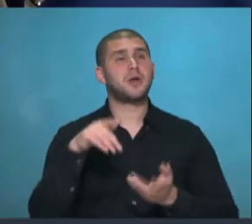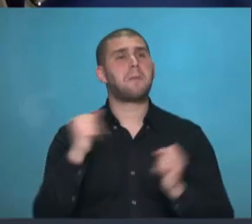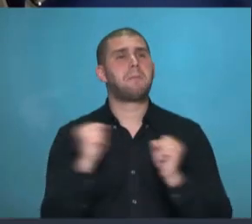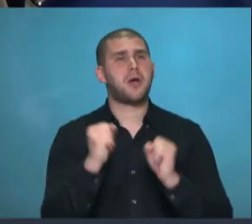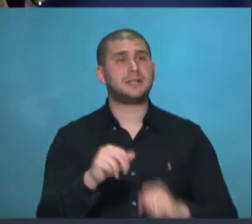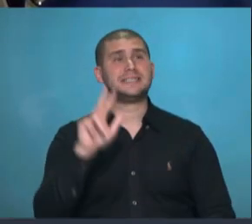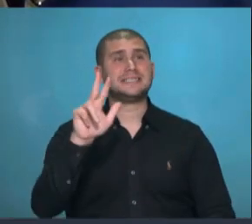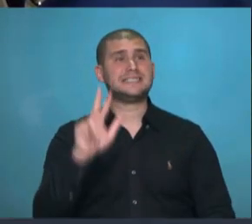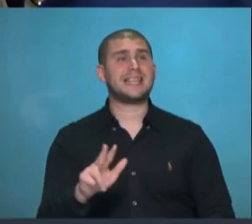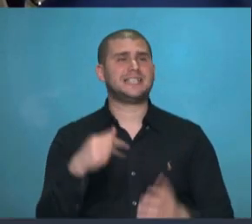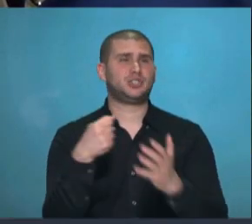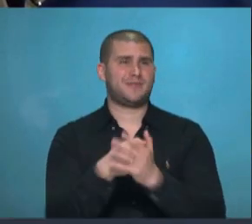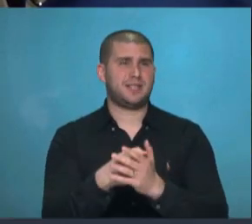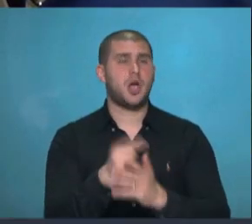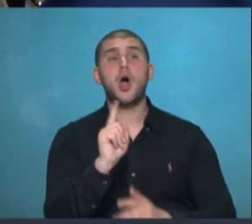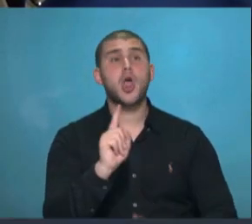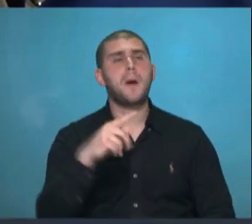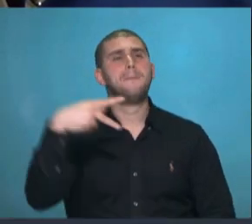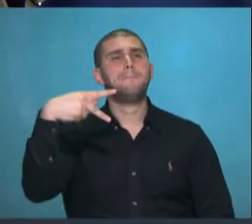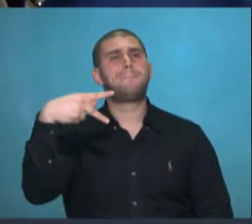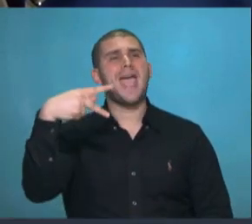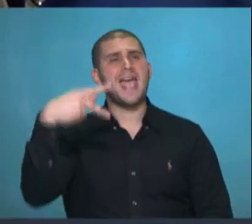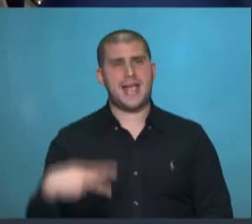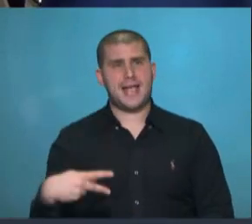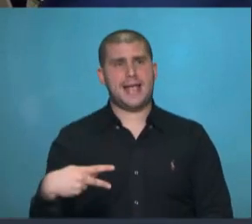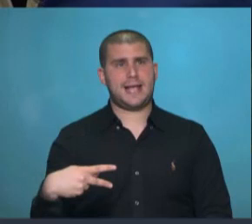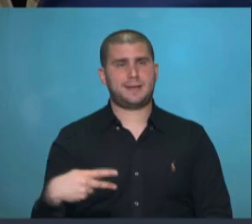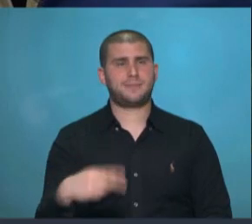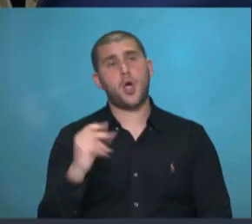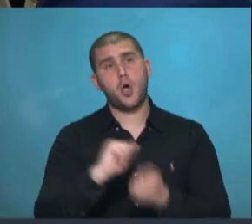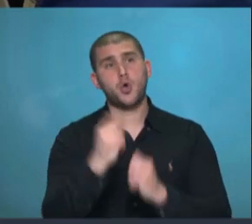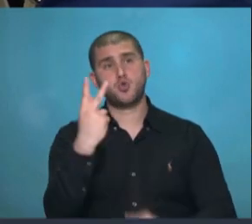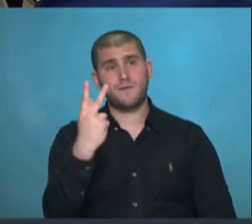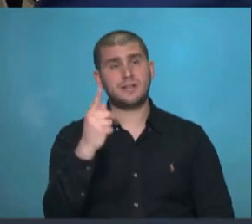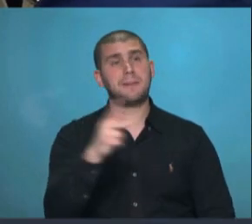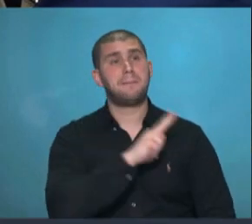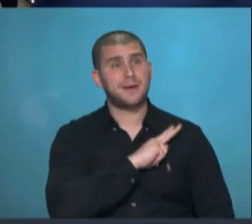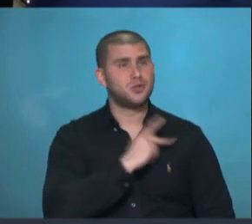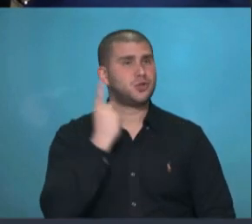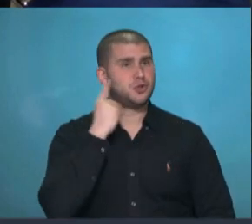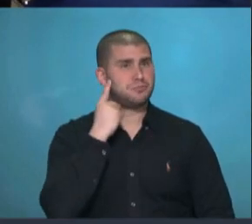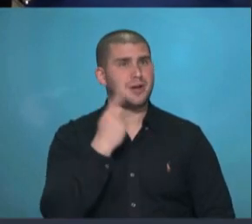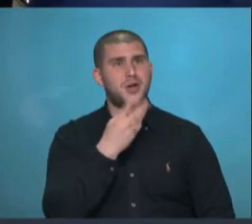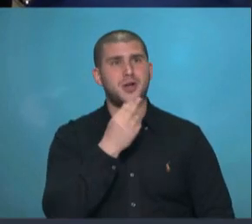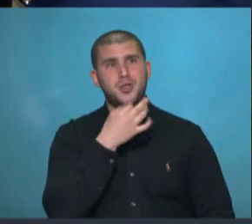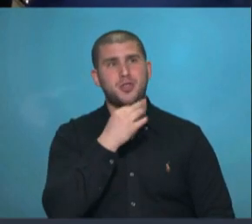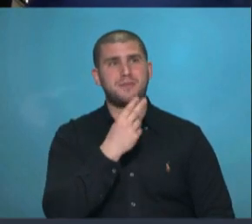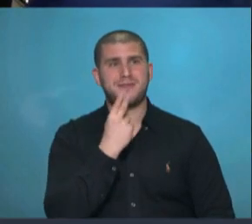צדיק סופית קוף? לא, זה פי סופית קוף. זה באנגלית נשמע יותר טוב מאשר בעברית.